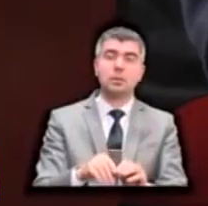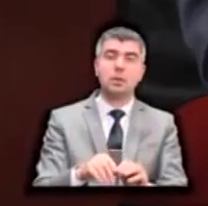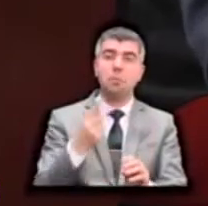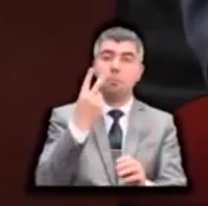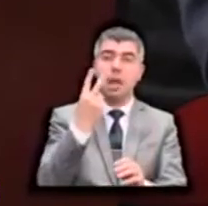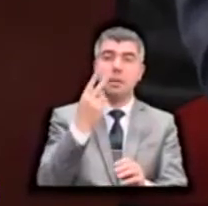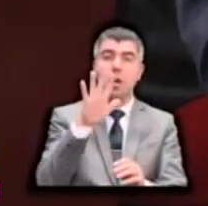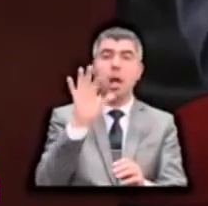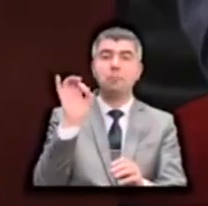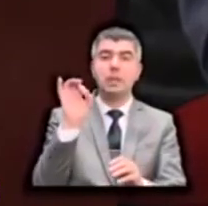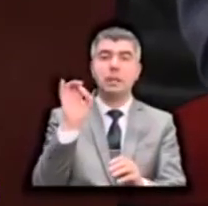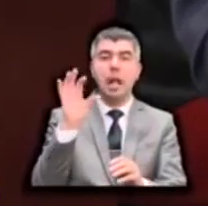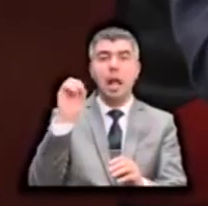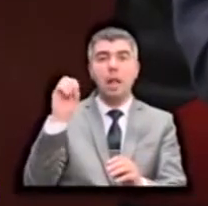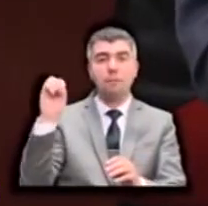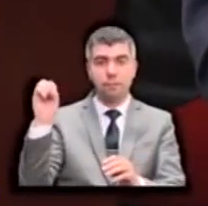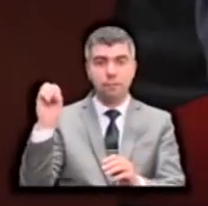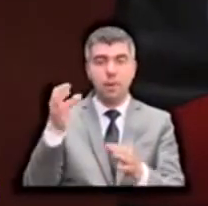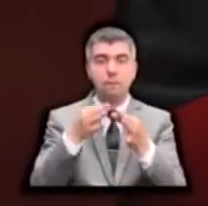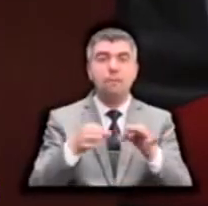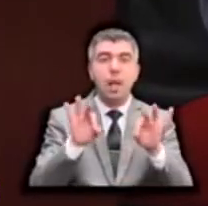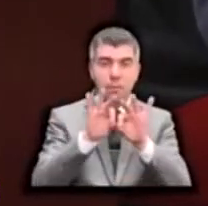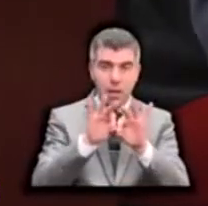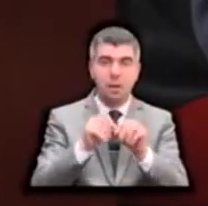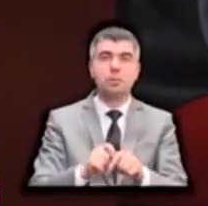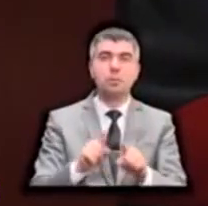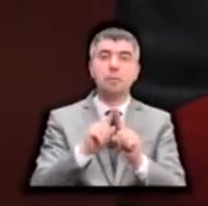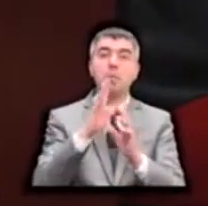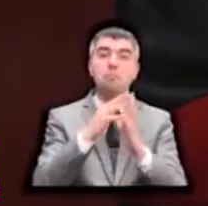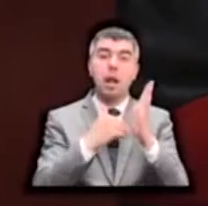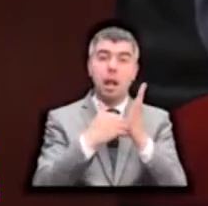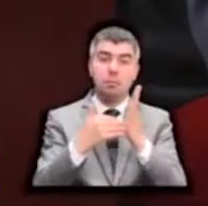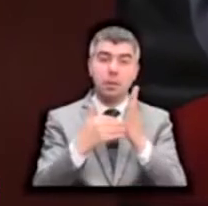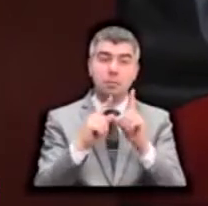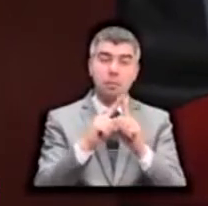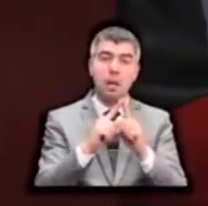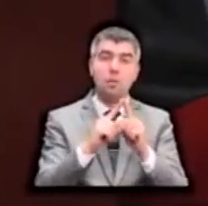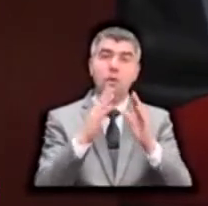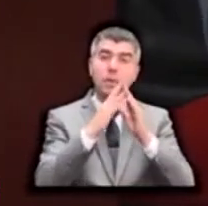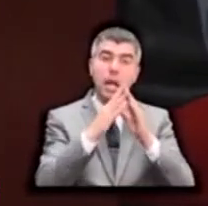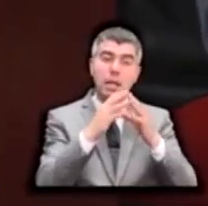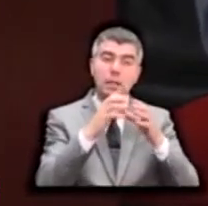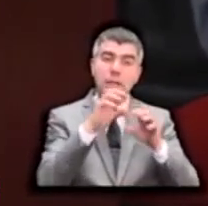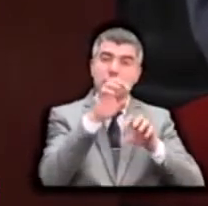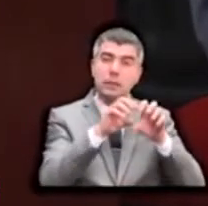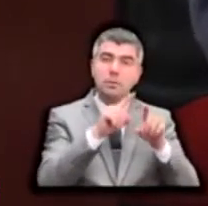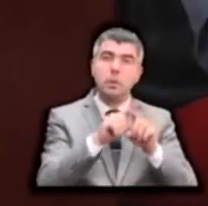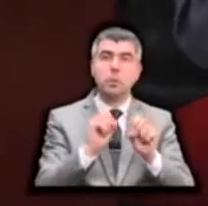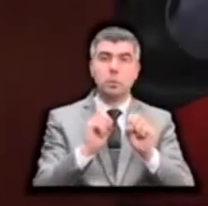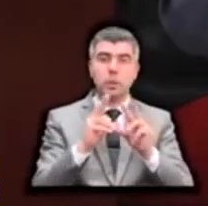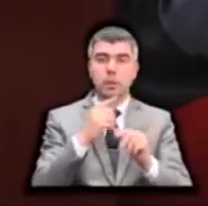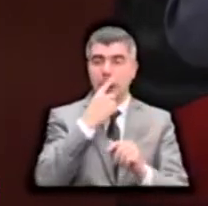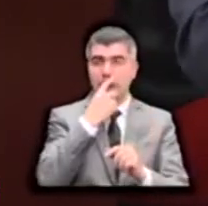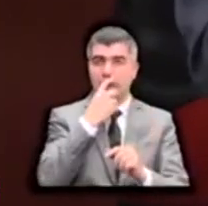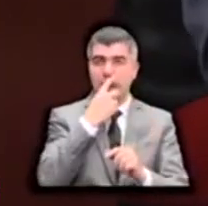250,000 أسرة. وهكذا يكون برنامج مدن الصفيح في طريقه إلى تحقيق أهدافه. إذا سمحت السيد